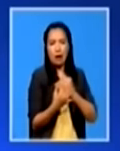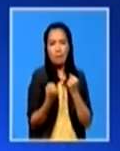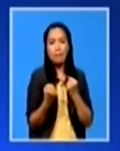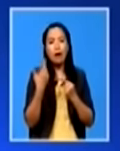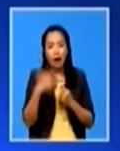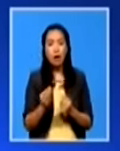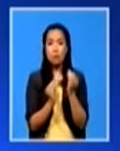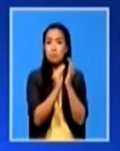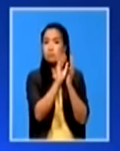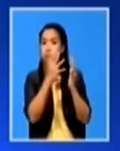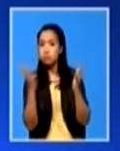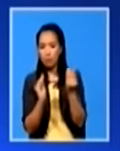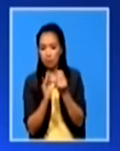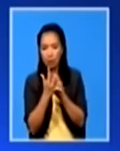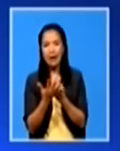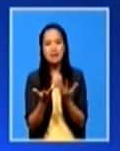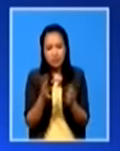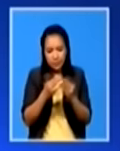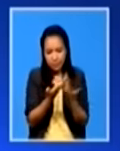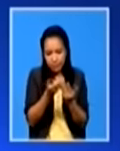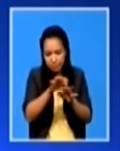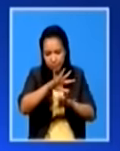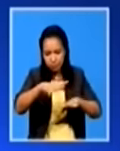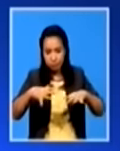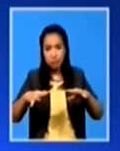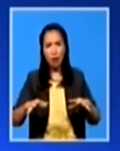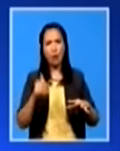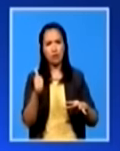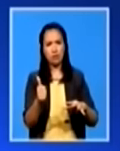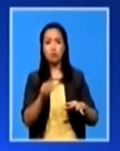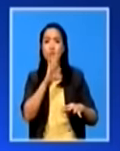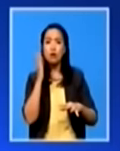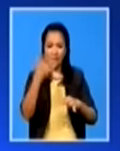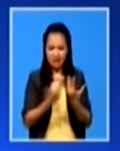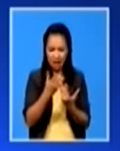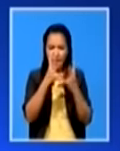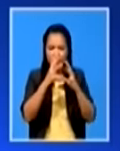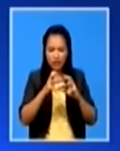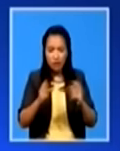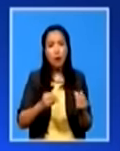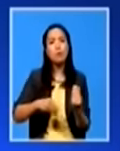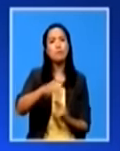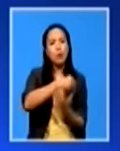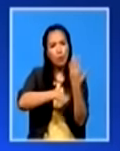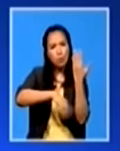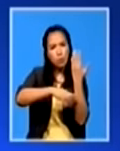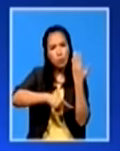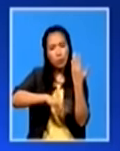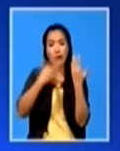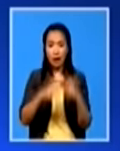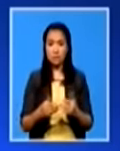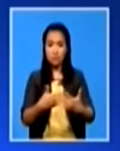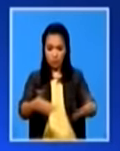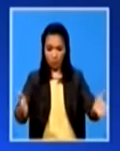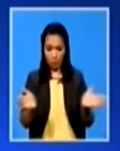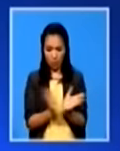ในสวนผลไม้เป็นพืชคลุมดินตายไปก็กลายเป็นอินทรีย์วัตถุในดินต่อไปหรือ 4. ปลูกรอบขอบสระเพื่อก